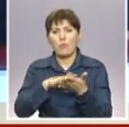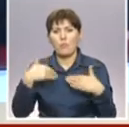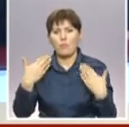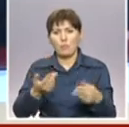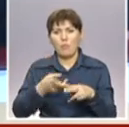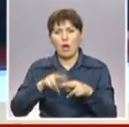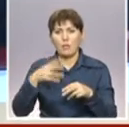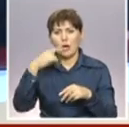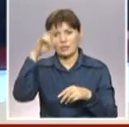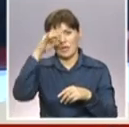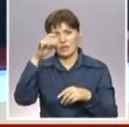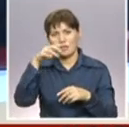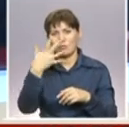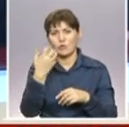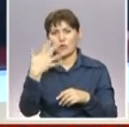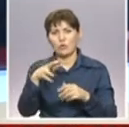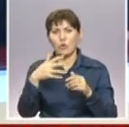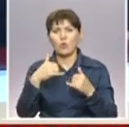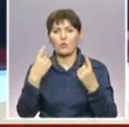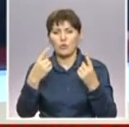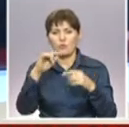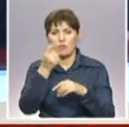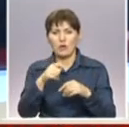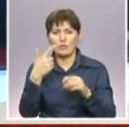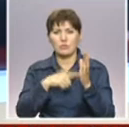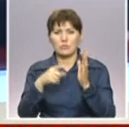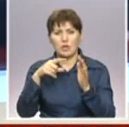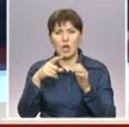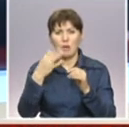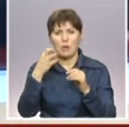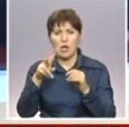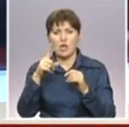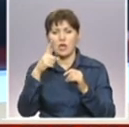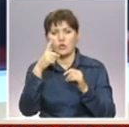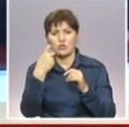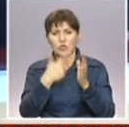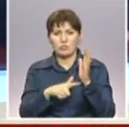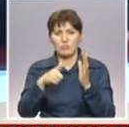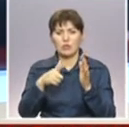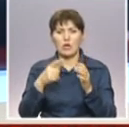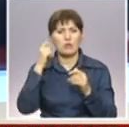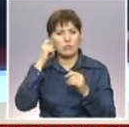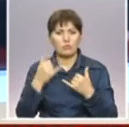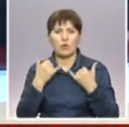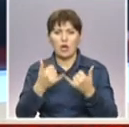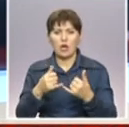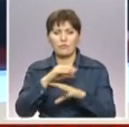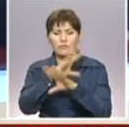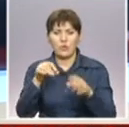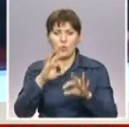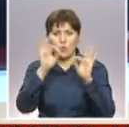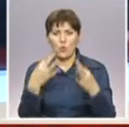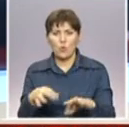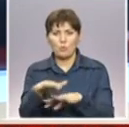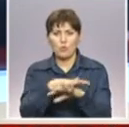550 жылдығы, ұлы жеңістің 70 жылдығы мен Хәкім Абайдың 170 жылдығына арналған мерекелік кештерде алдына қара салмаған өнер